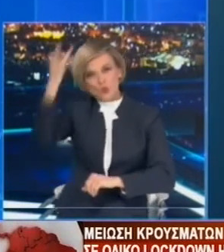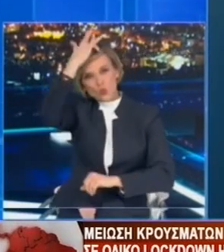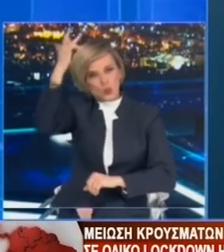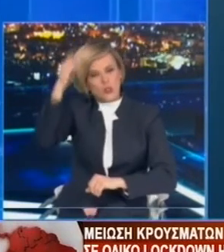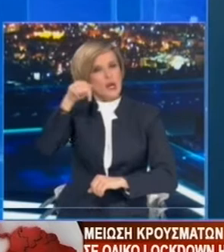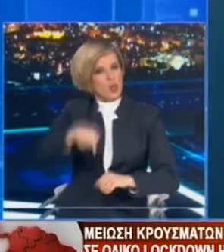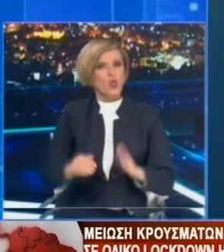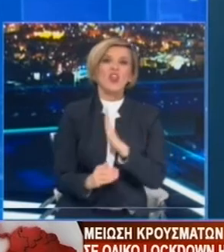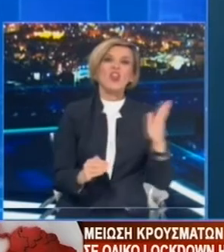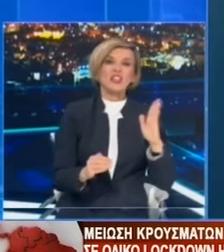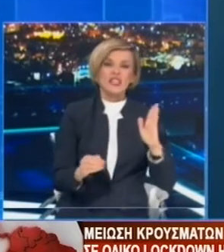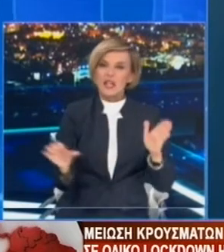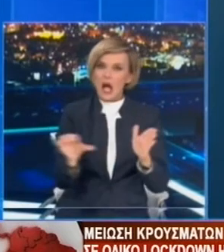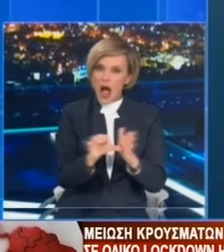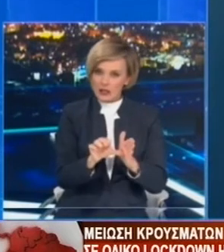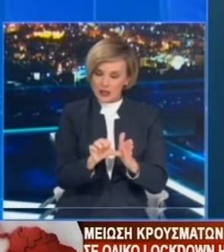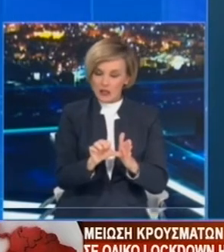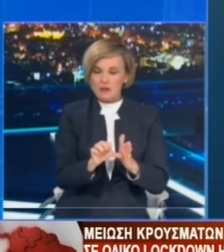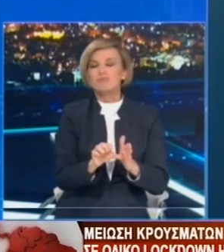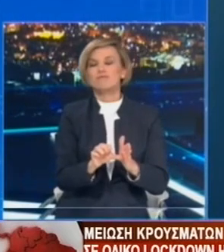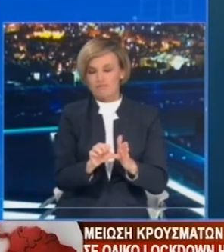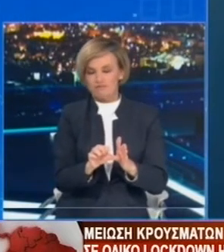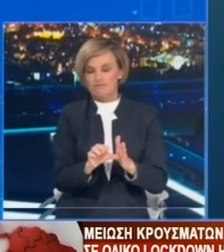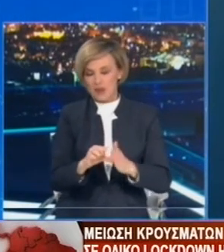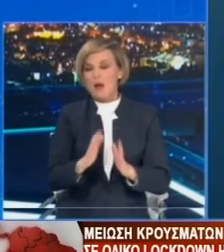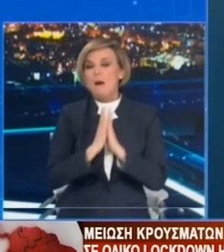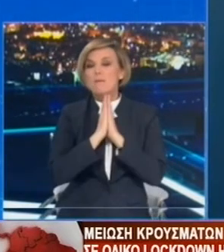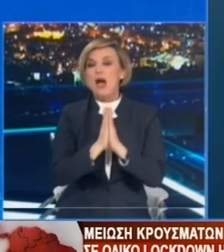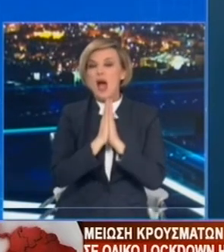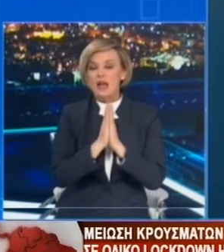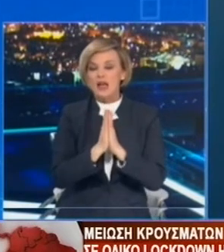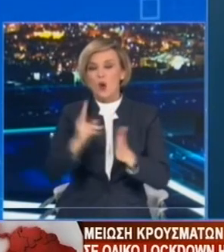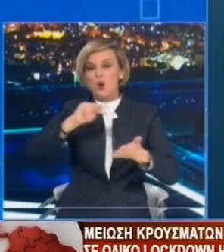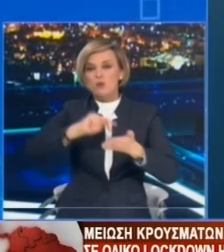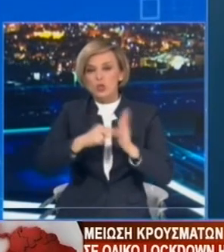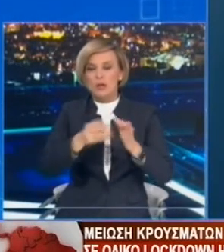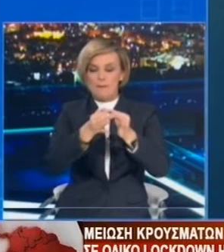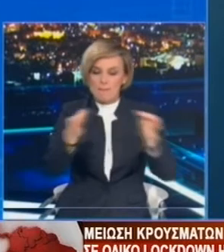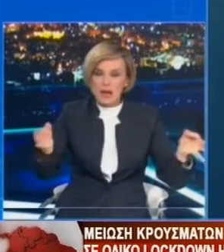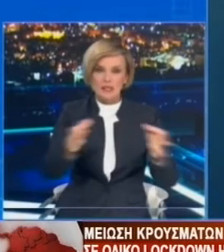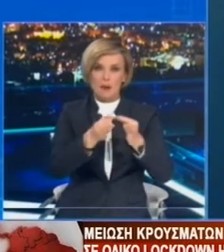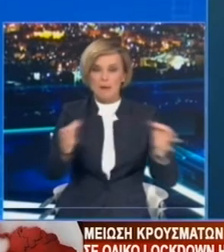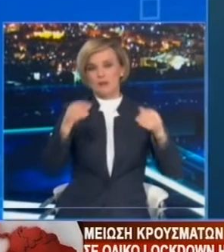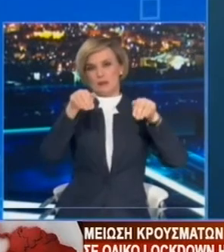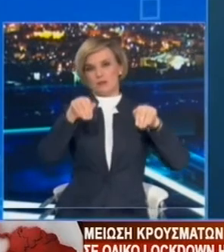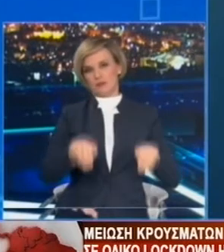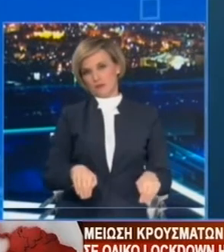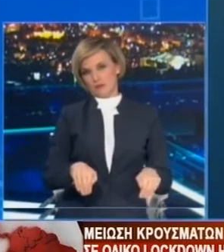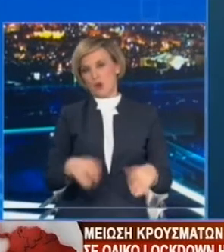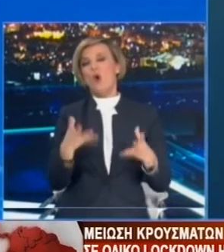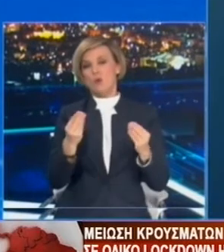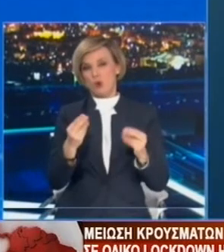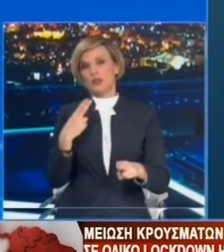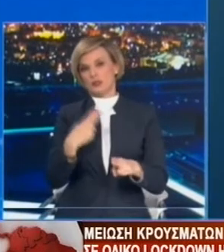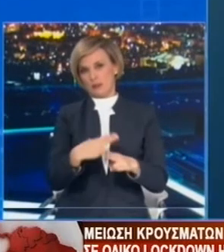στο 31,3. Και βέβαια σε απόλυτη αντιδιαστολή με το τι συμβαίνει στις υπόλοιπες 73 περιφερειακές